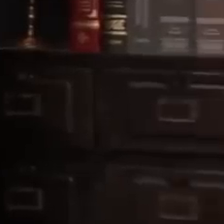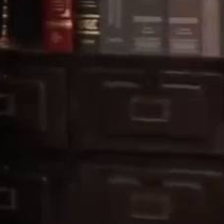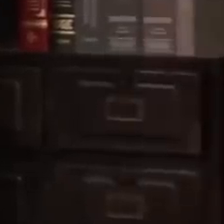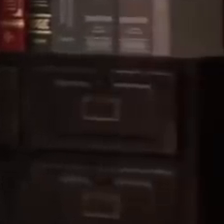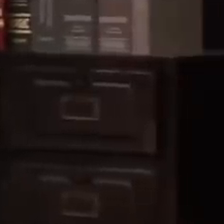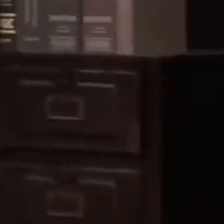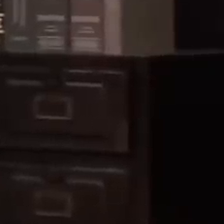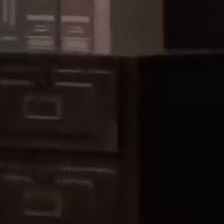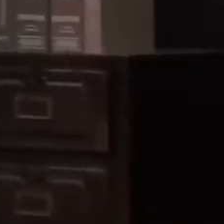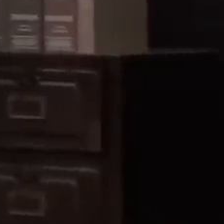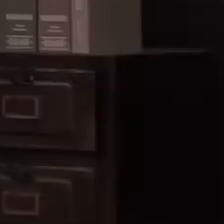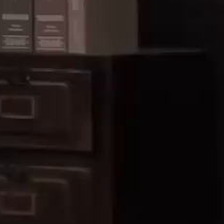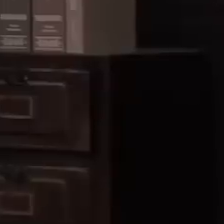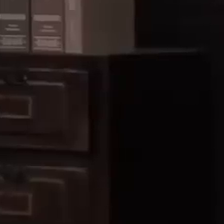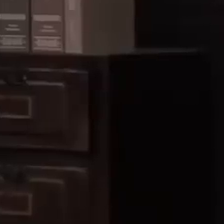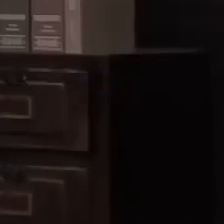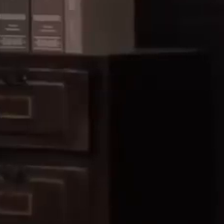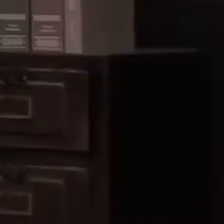여기